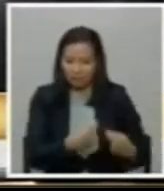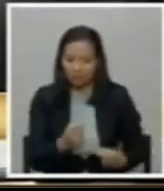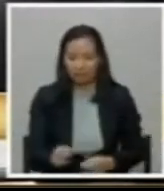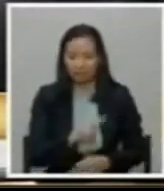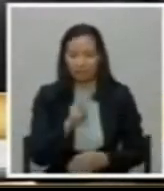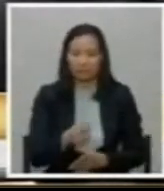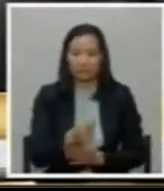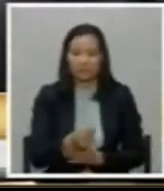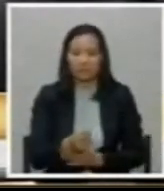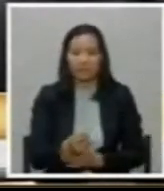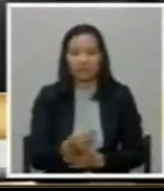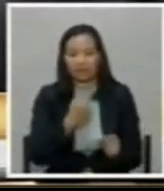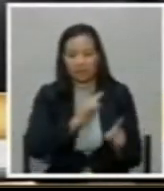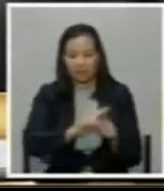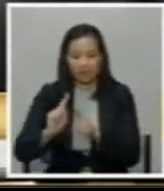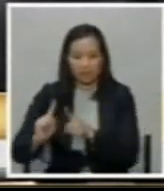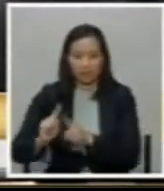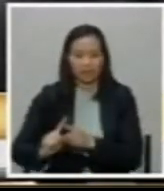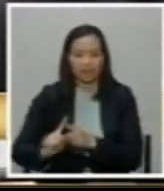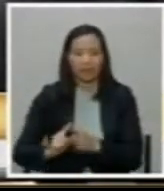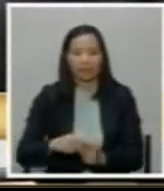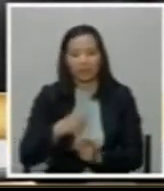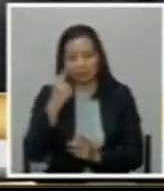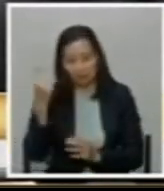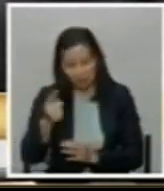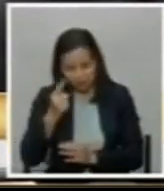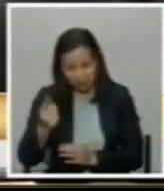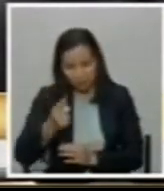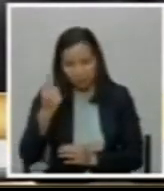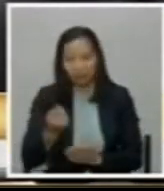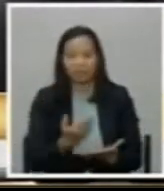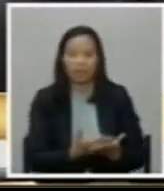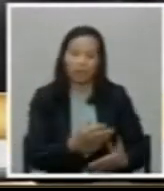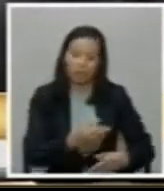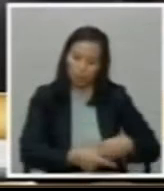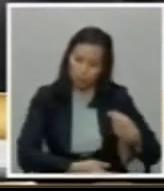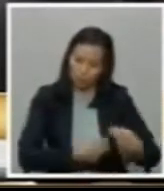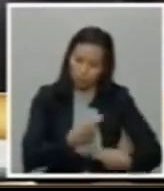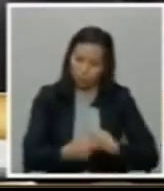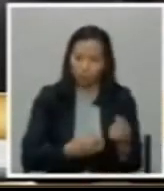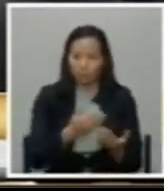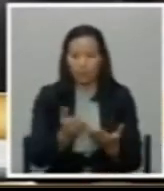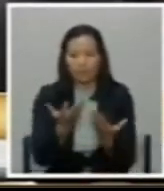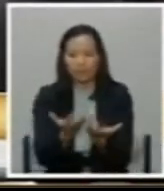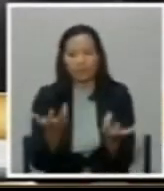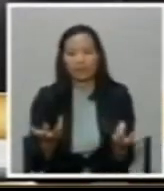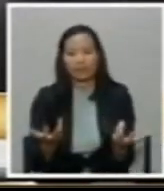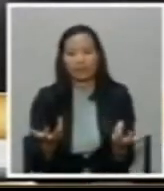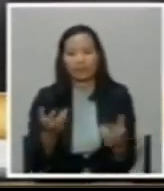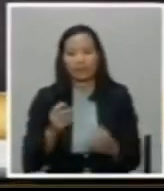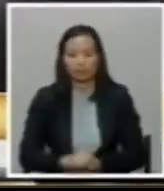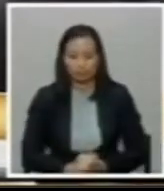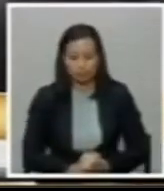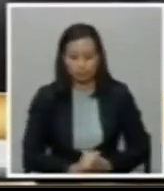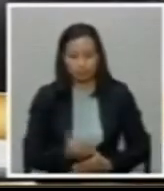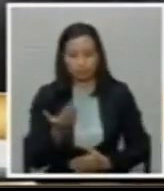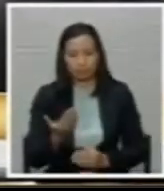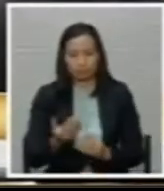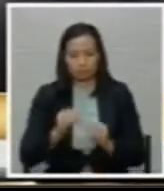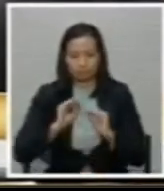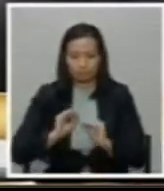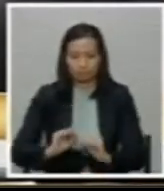มีการออกมาตรการมากมายให้ไปเที่ยวไปแจกเงินให้ไปซื้อของอย่างนี้เป็นต้นนะครับเพราะเรื่องการ